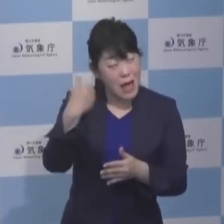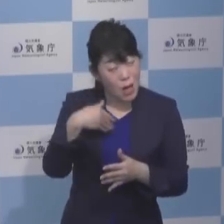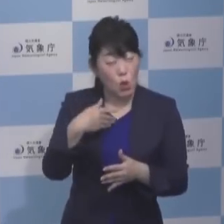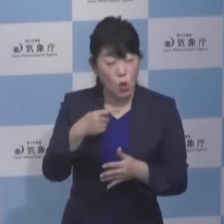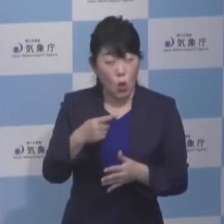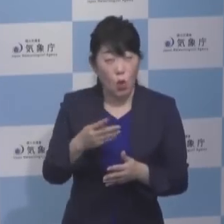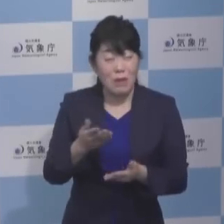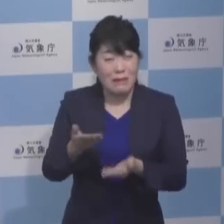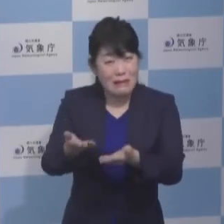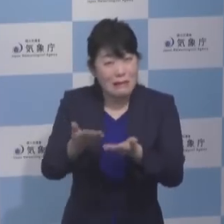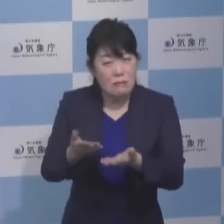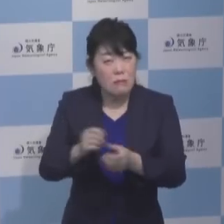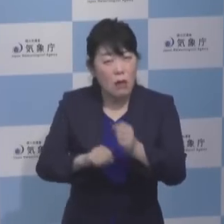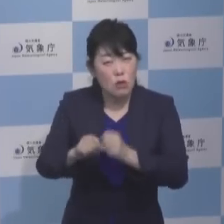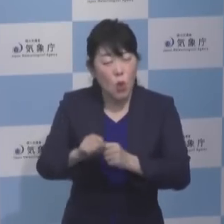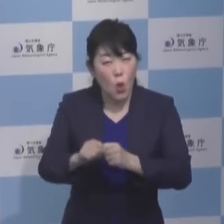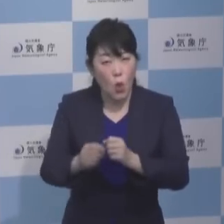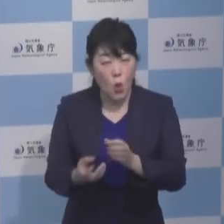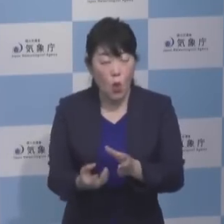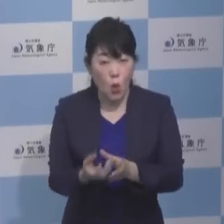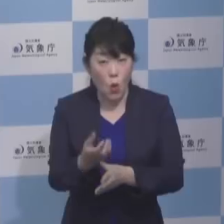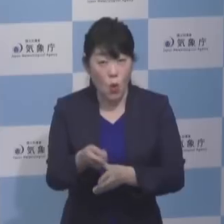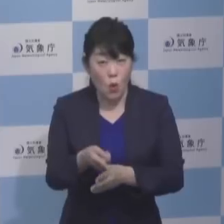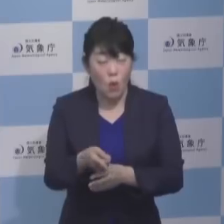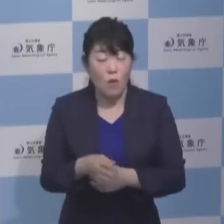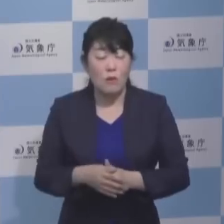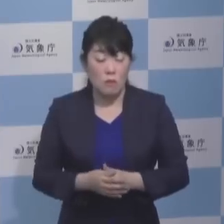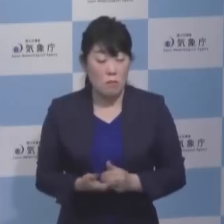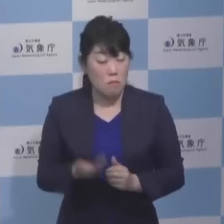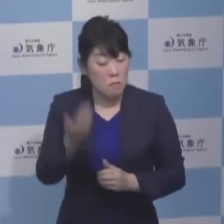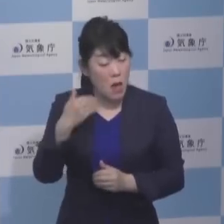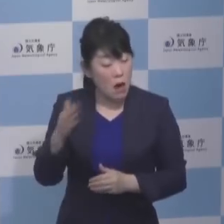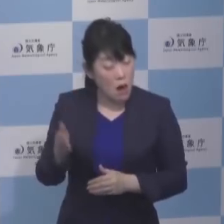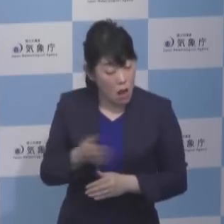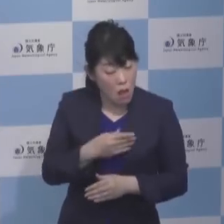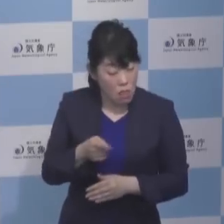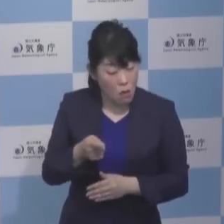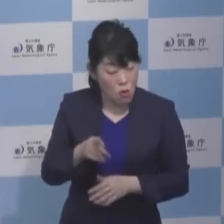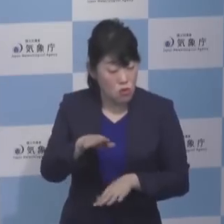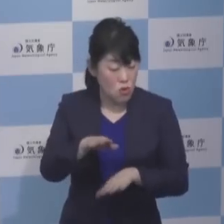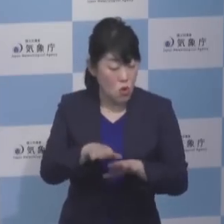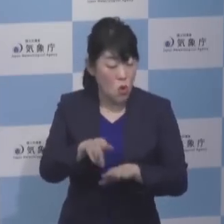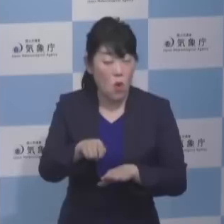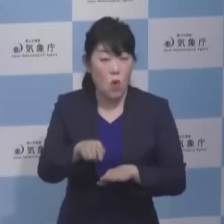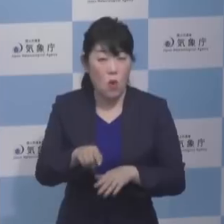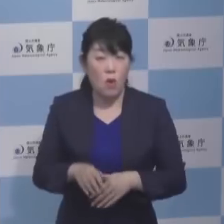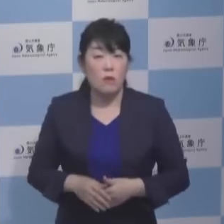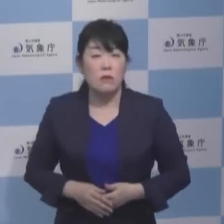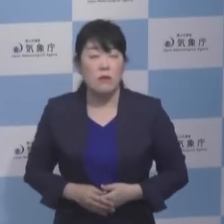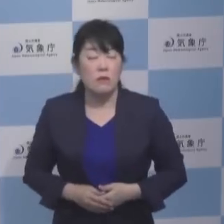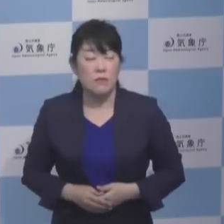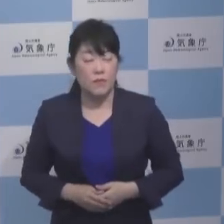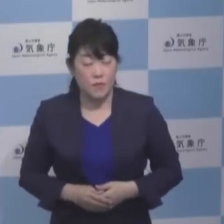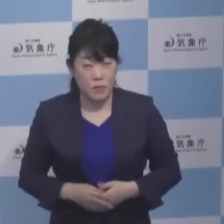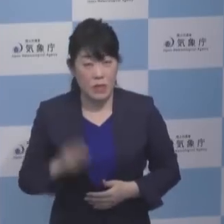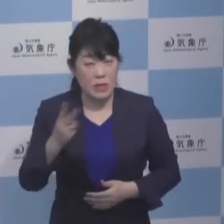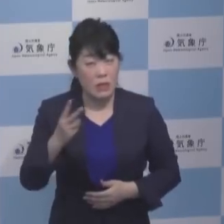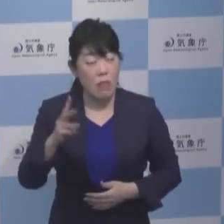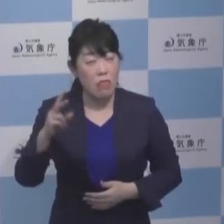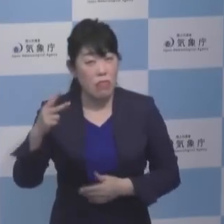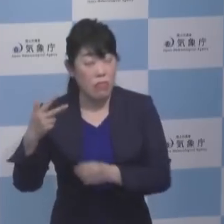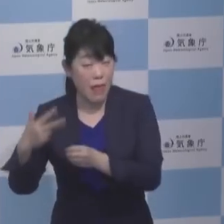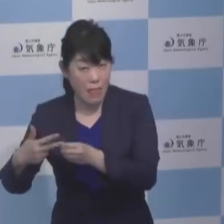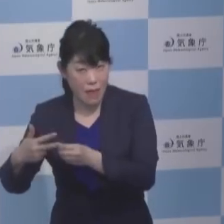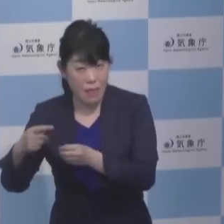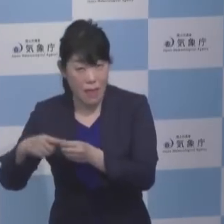。ちょっと昔から書いたものになります。この辺りでは2007年に能